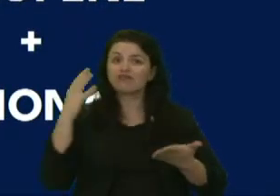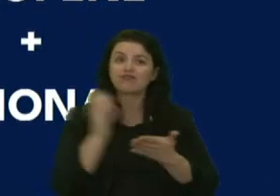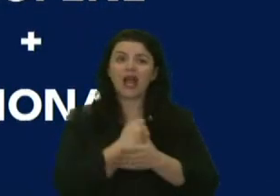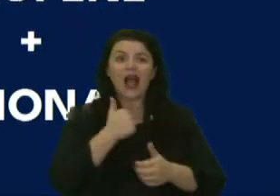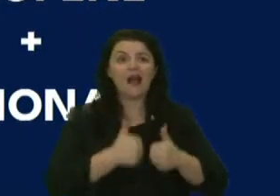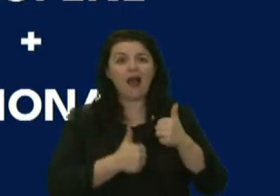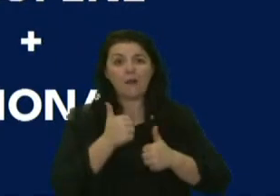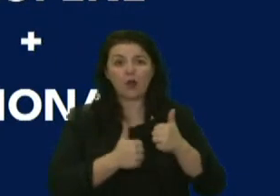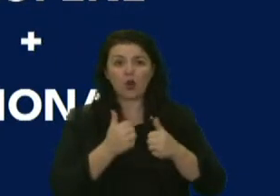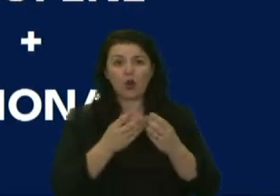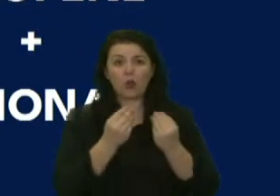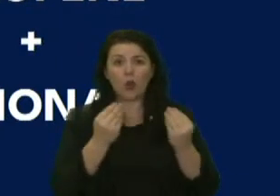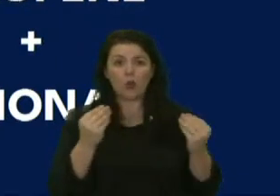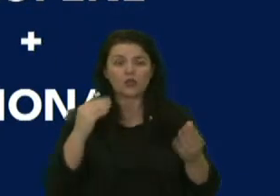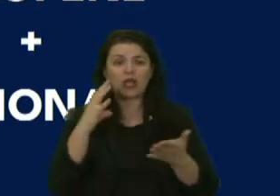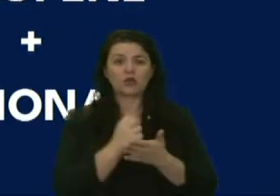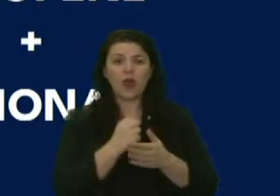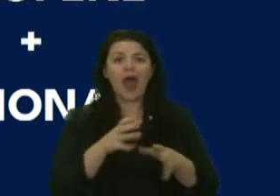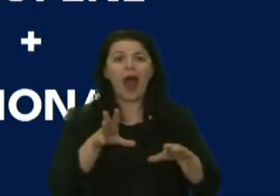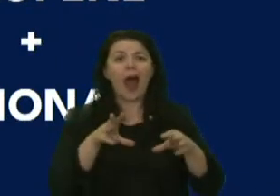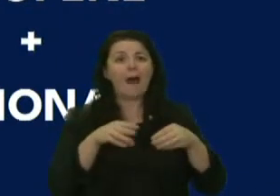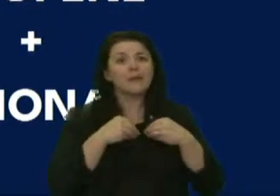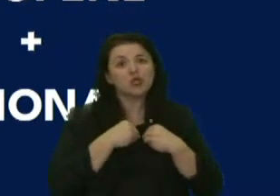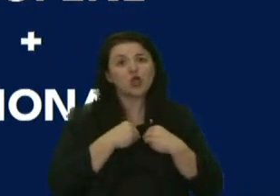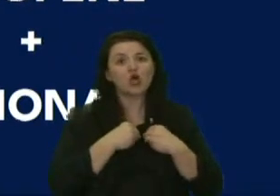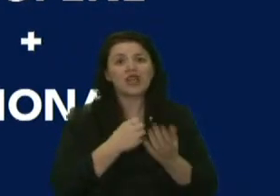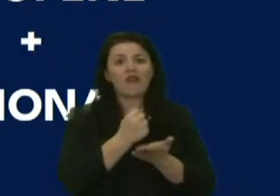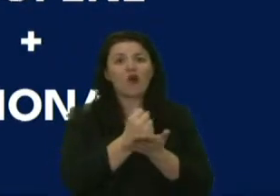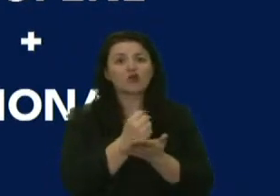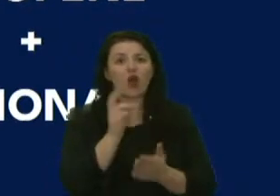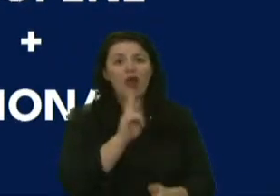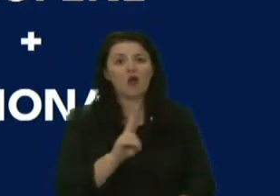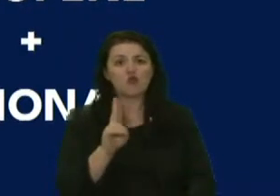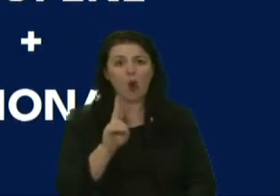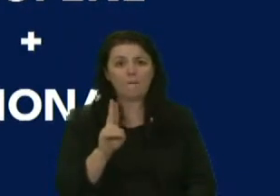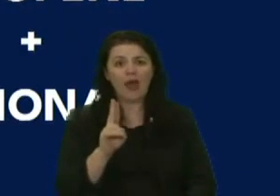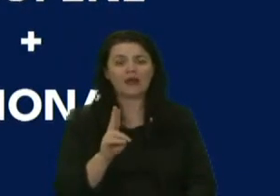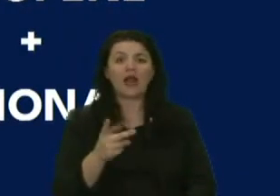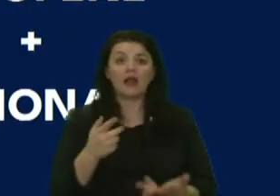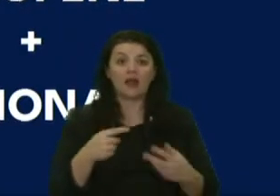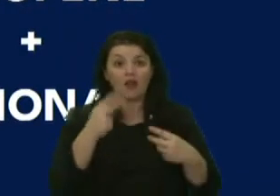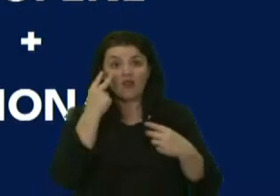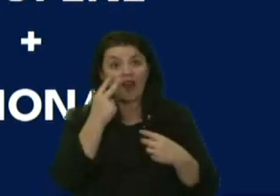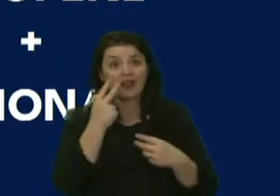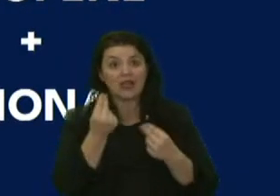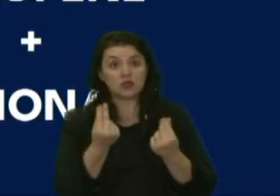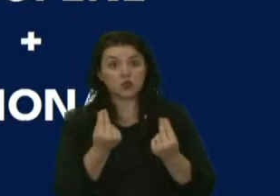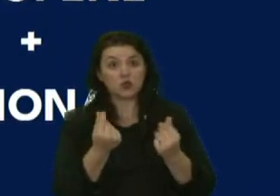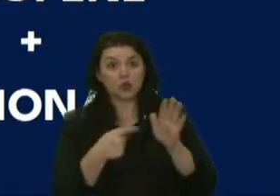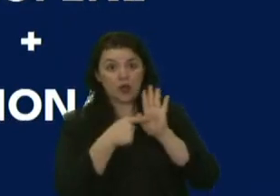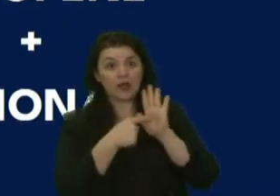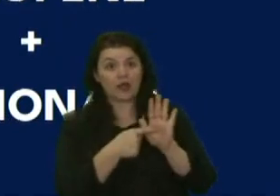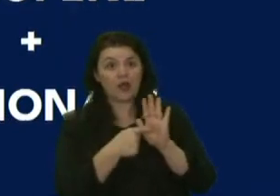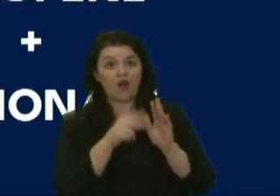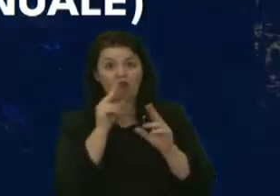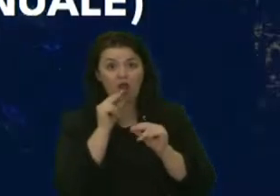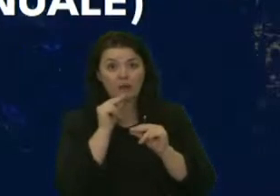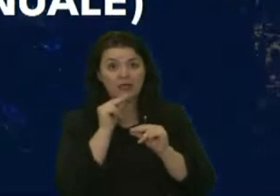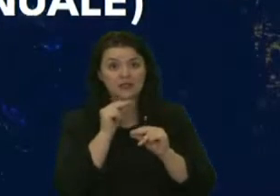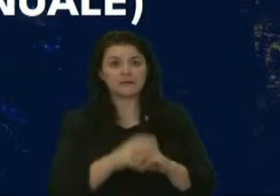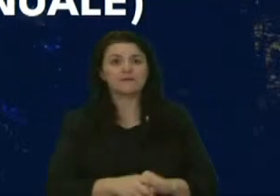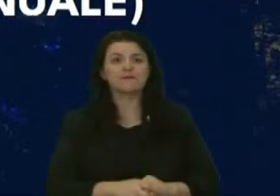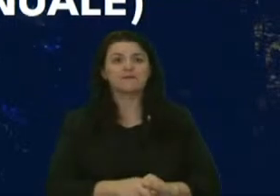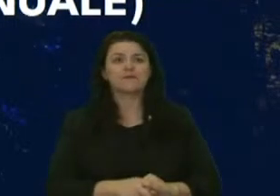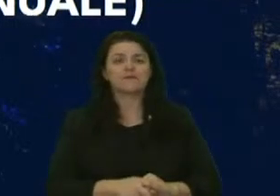suntem orașul cu cea mai mare reușită de absorție a Fondurilor Europene sumele acestea pe care le aveți aici vorbesc de la de la